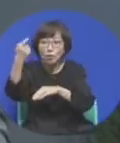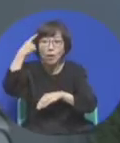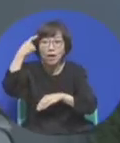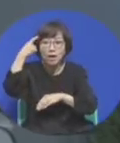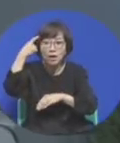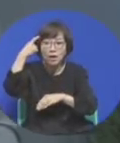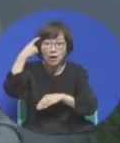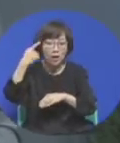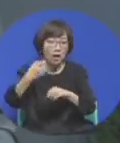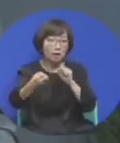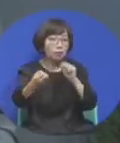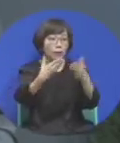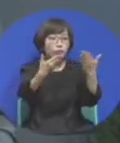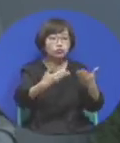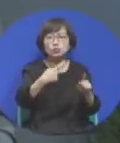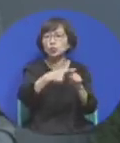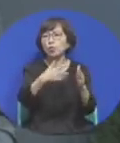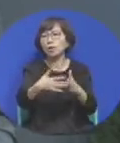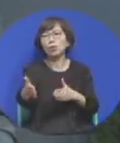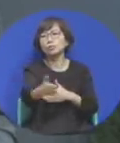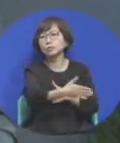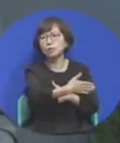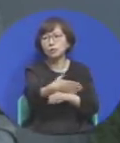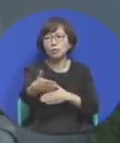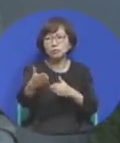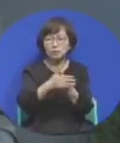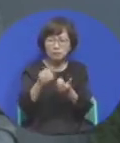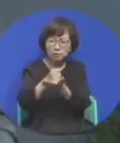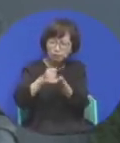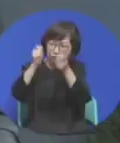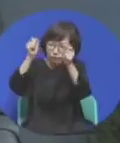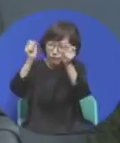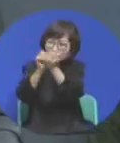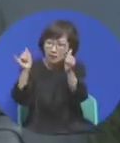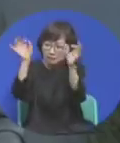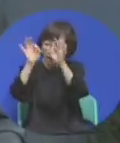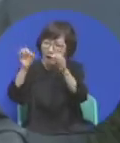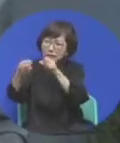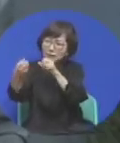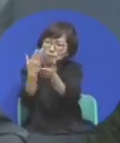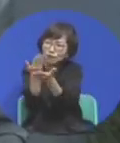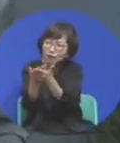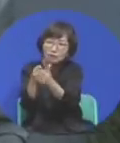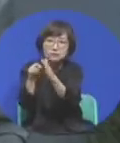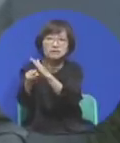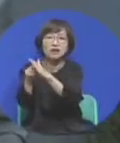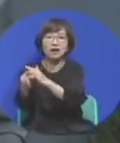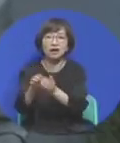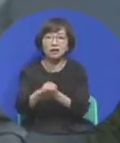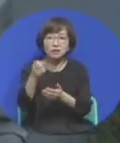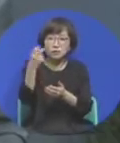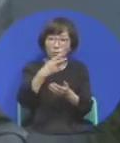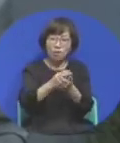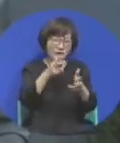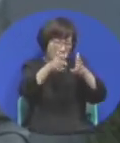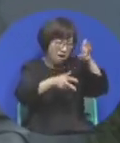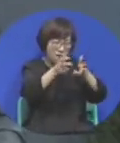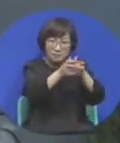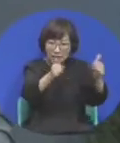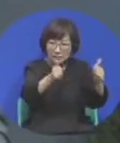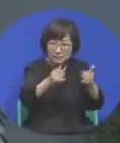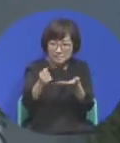to the 300,000 shamans in Korea? Because there is no church that gives them the answer. 무엇 때문에 많은 기업인들이 점술가를 끼고